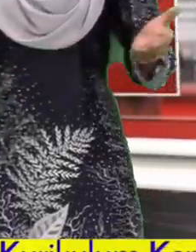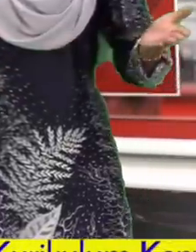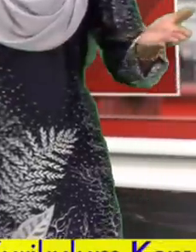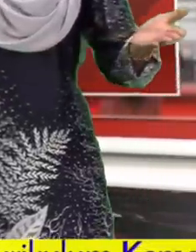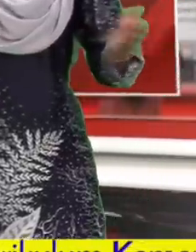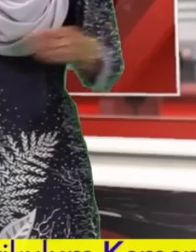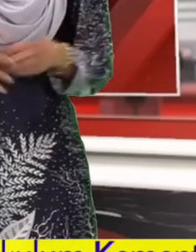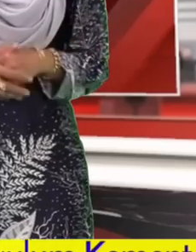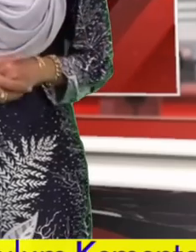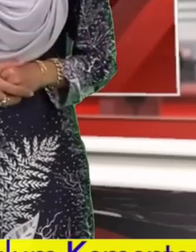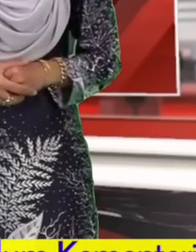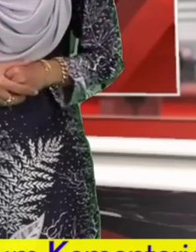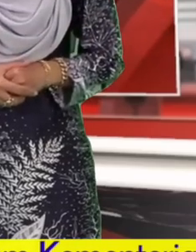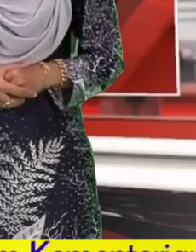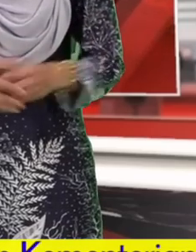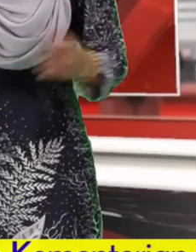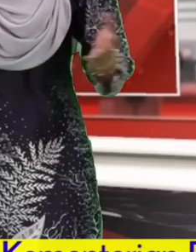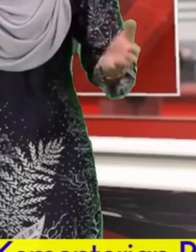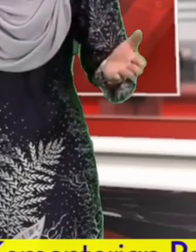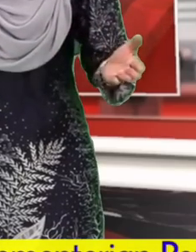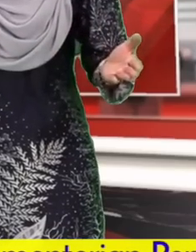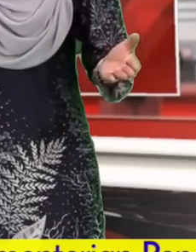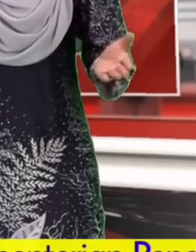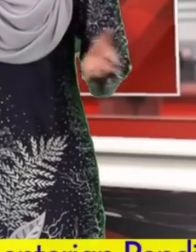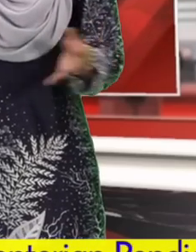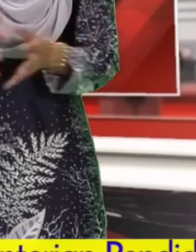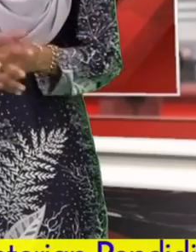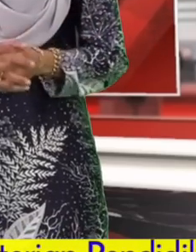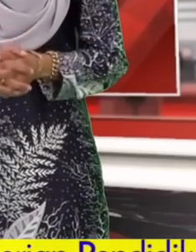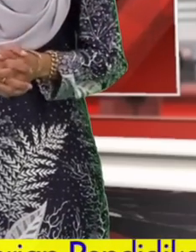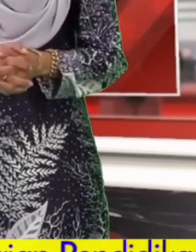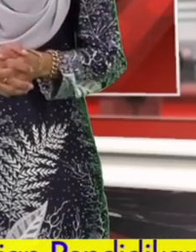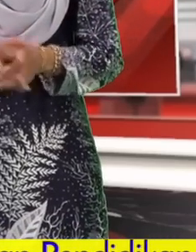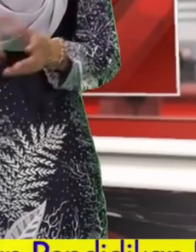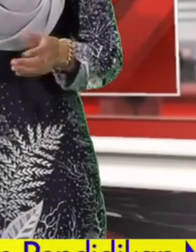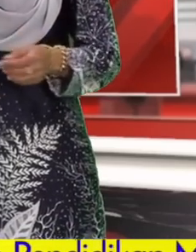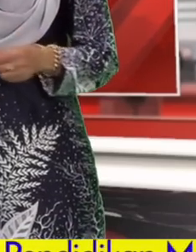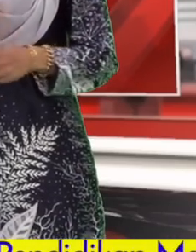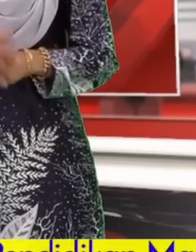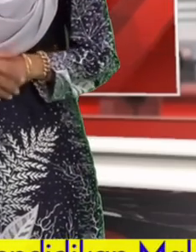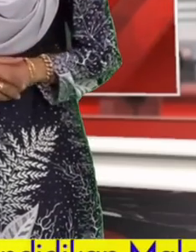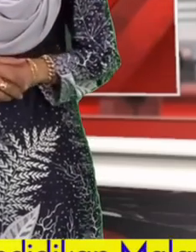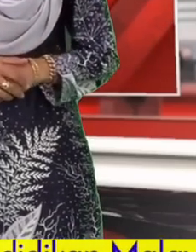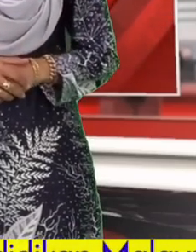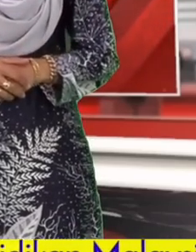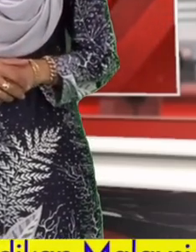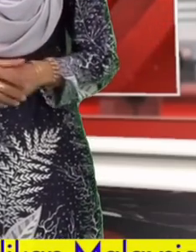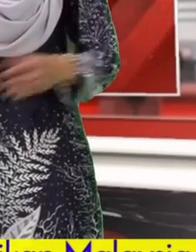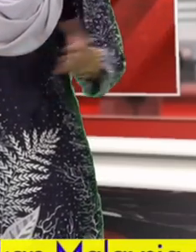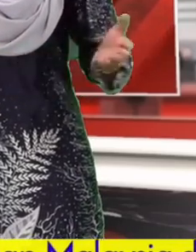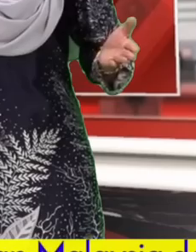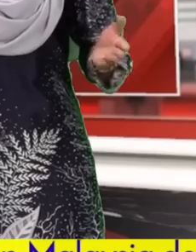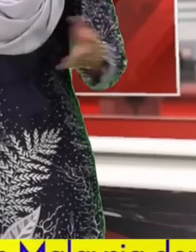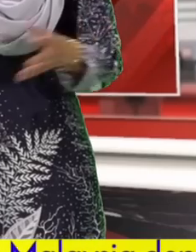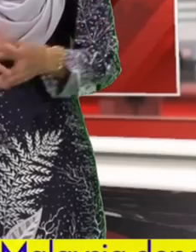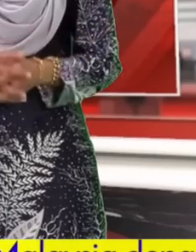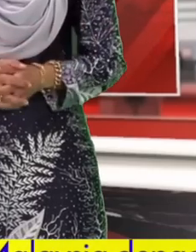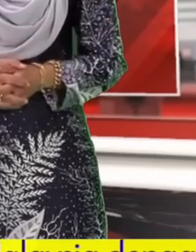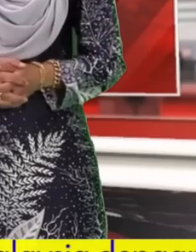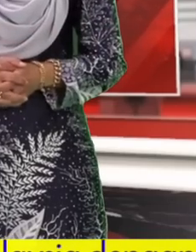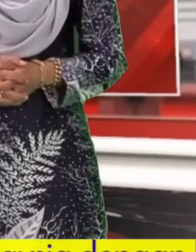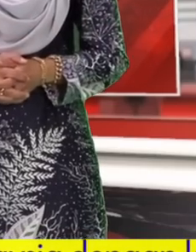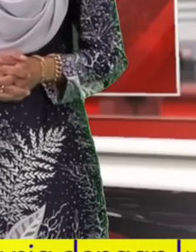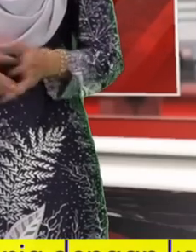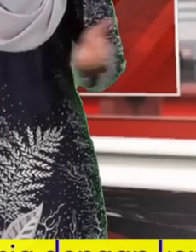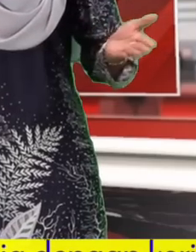sebelum kita menutup webinar kita pada hari ini kita mendengarkan sekali lagi pesanan apolis di Raja